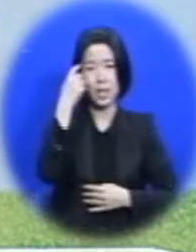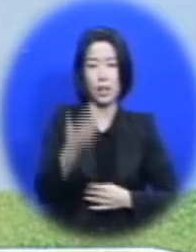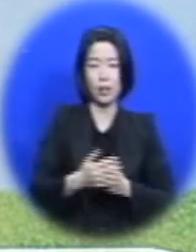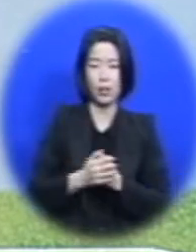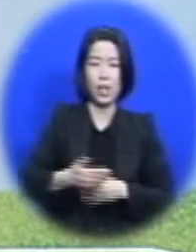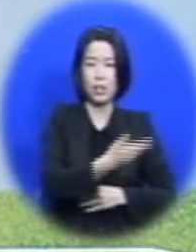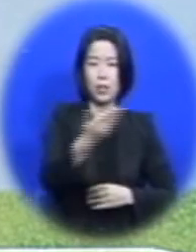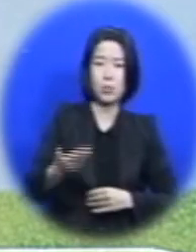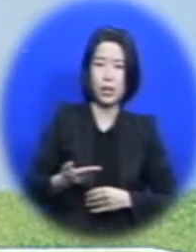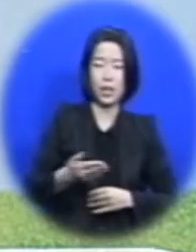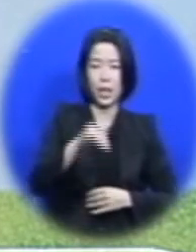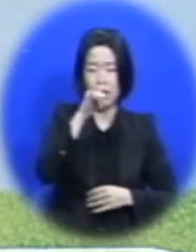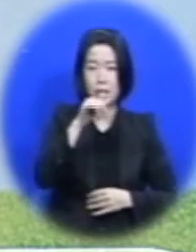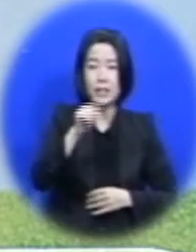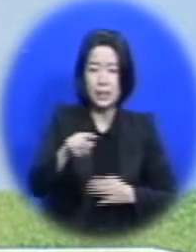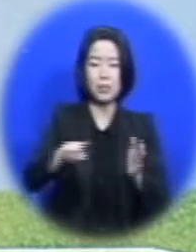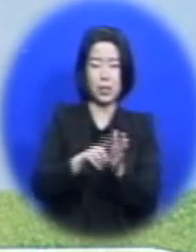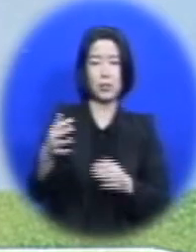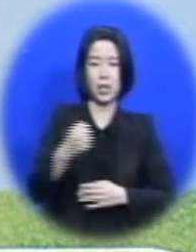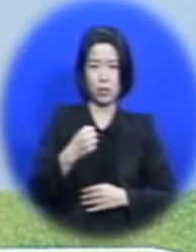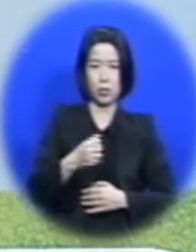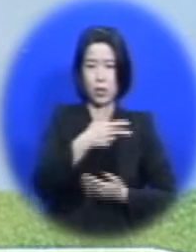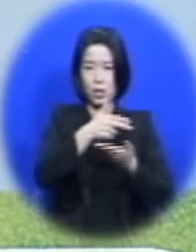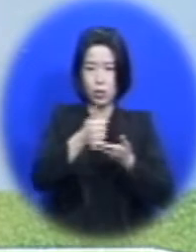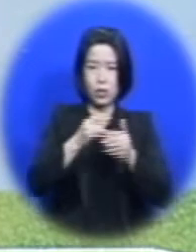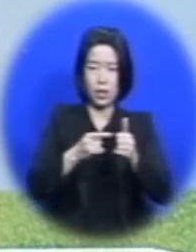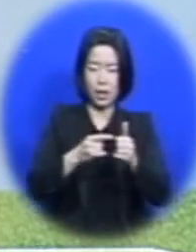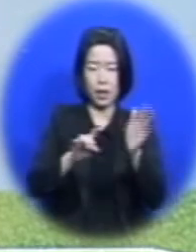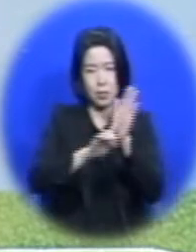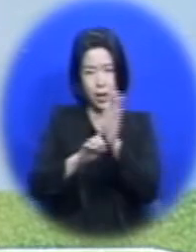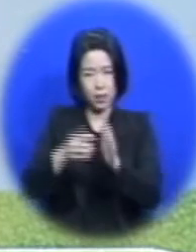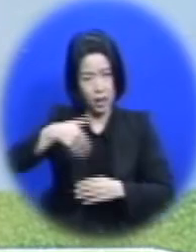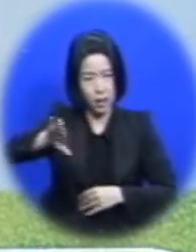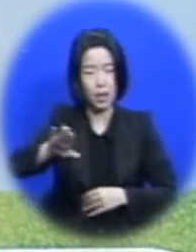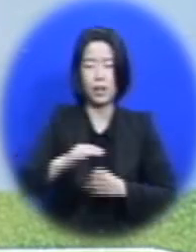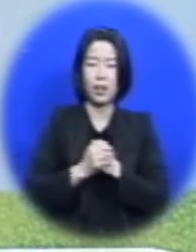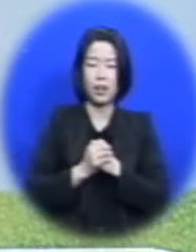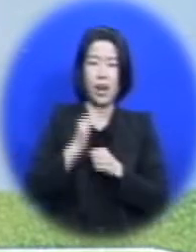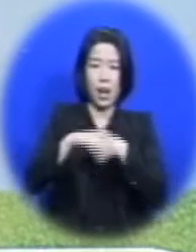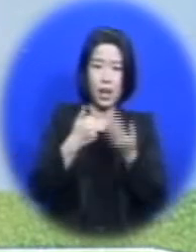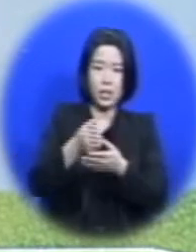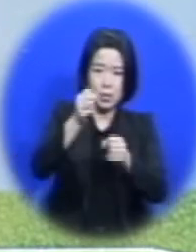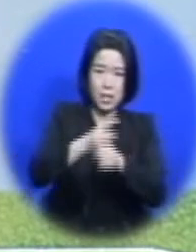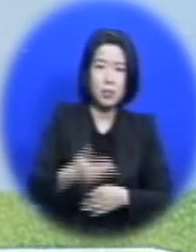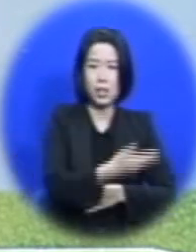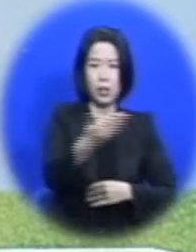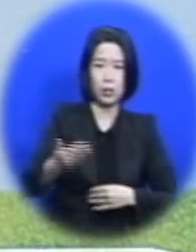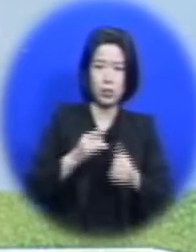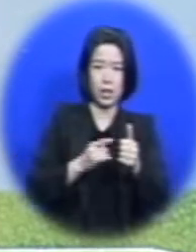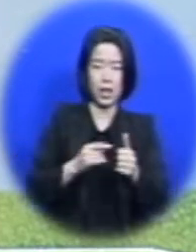여러분에게 있는 그 믿음을 가지고 주님께 반응해 나가는 겁니다 하나님이 이미 여러분에게